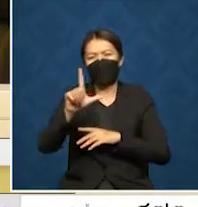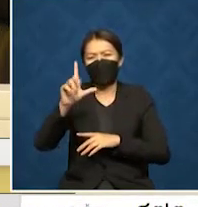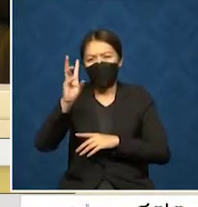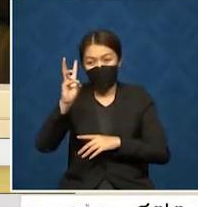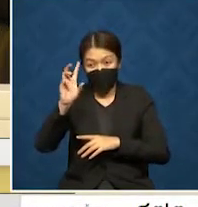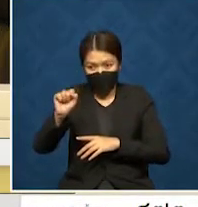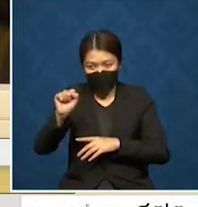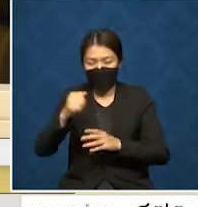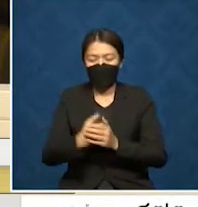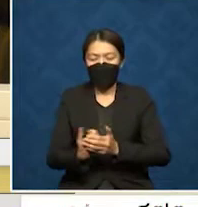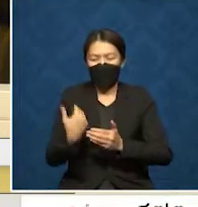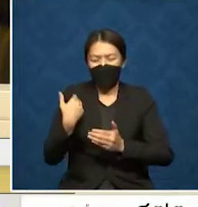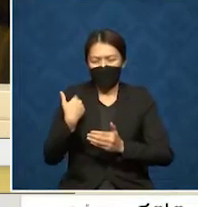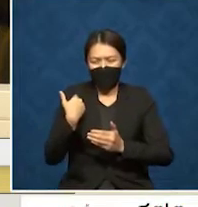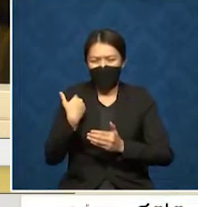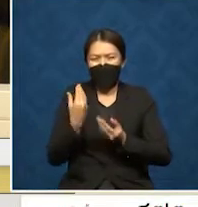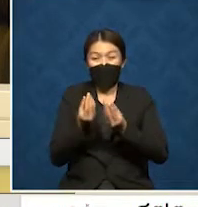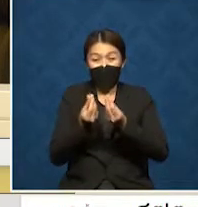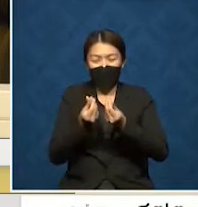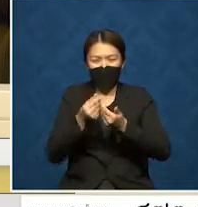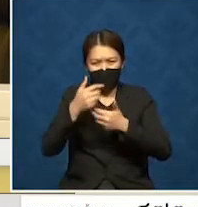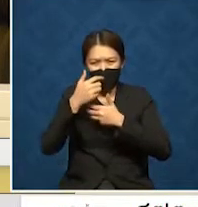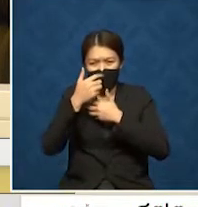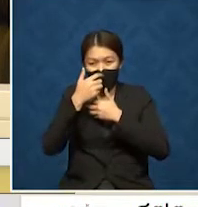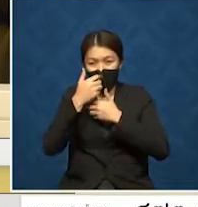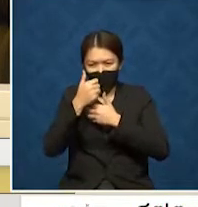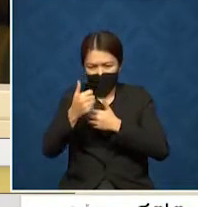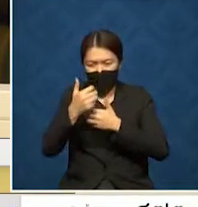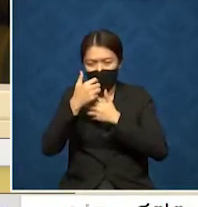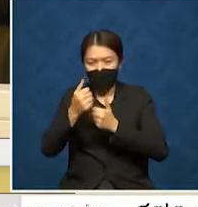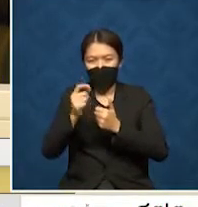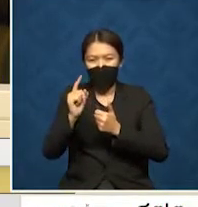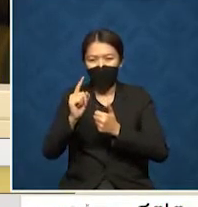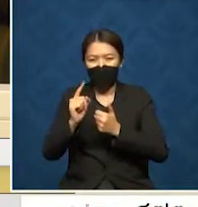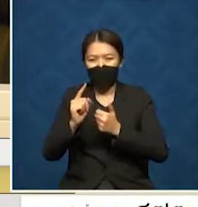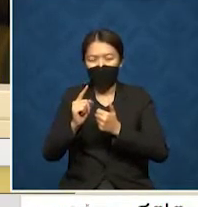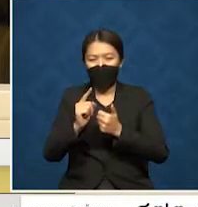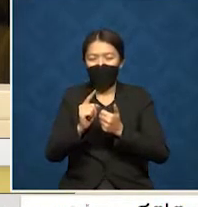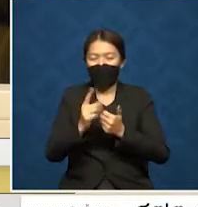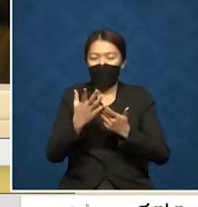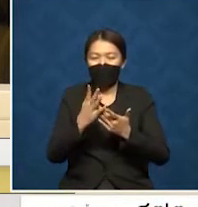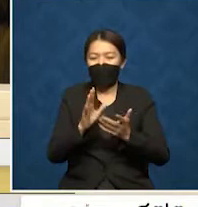แต่ก็มีตัวเลขที่น่าสนใจนะครับว่าสถิติของการที่เข้ารับการบำบัด